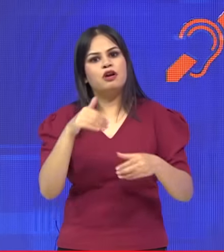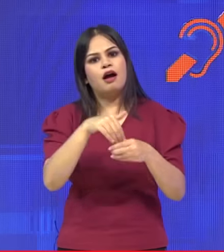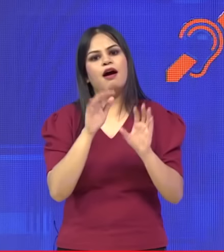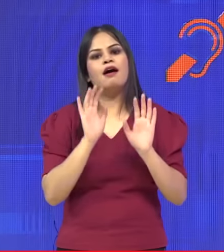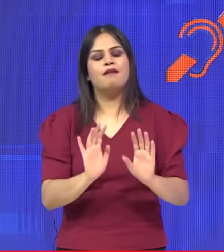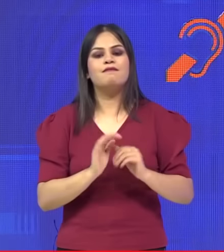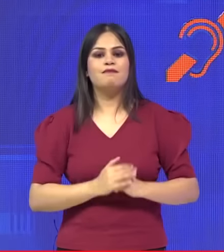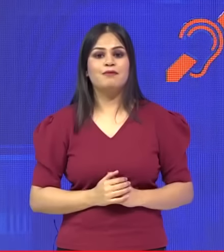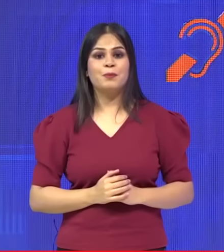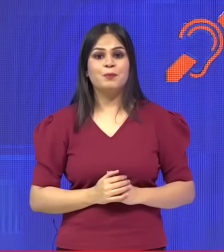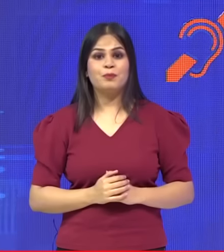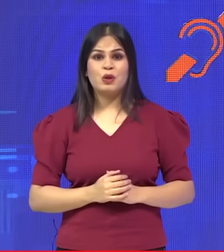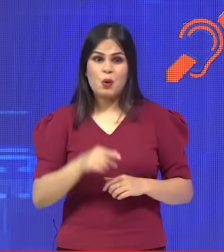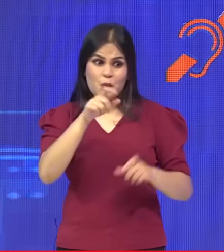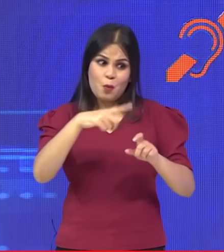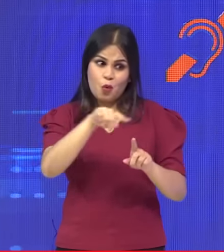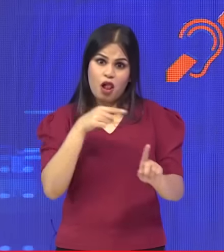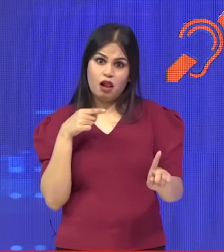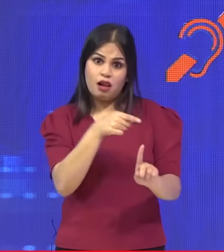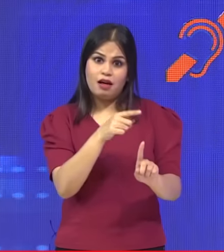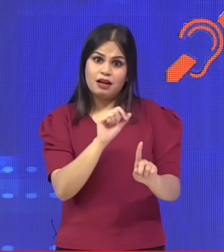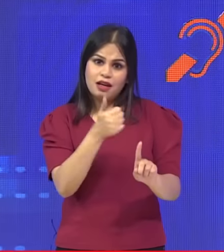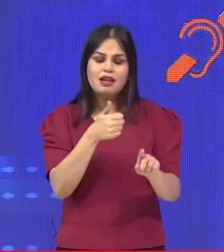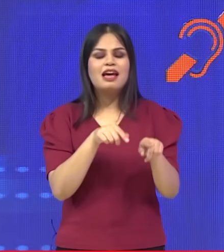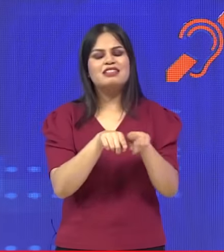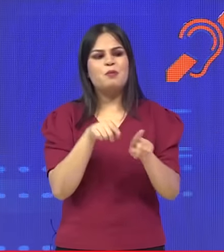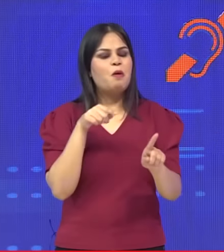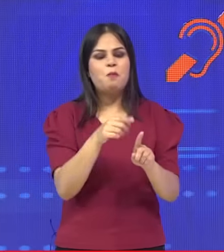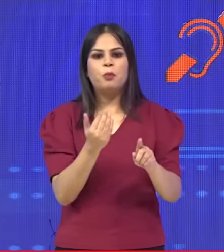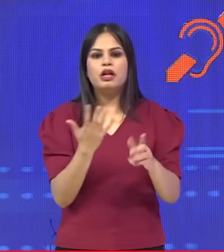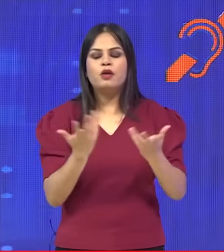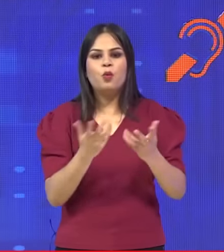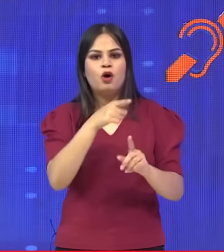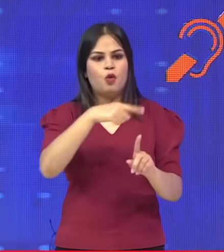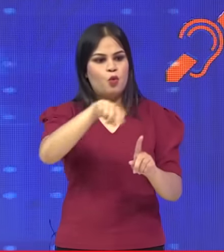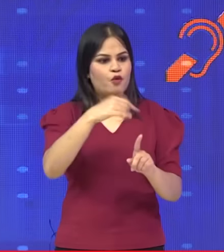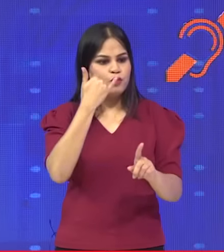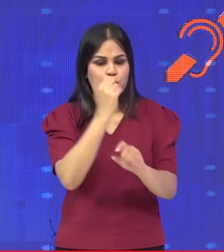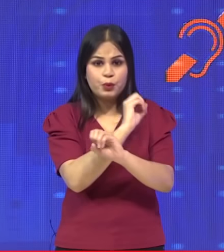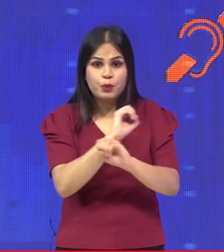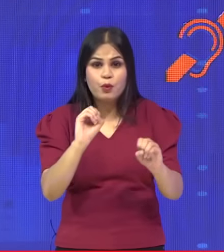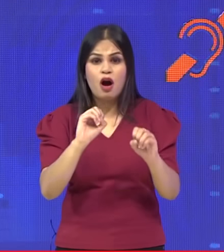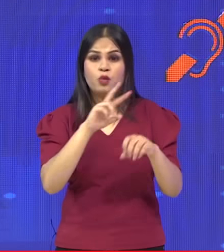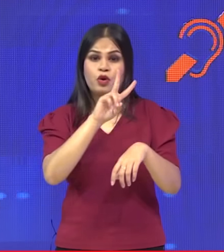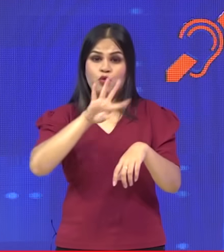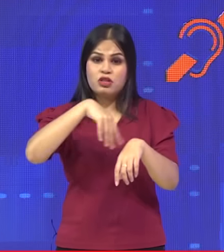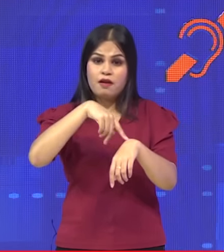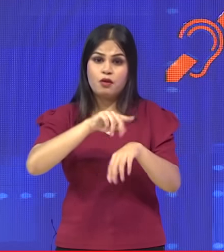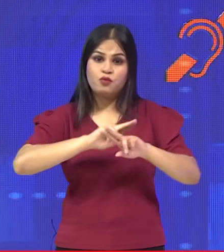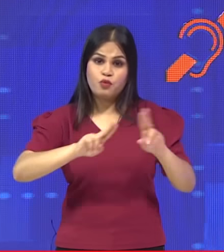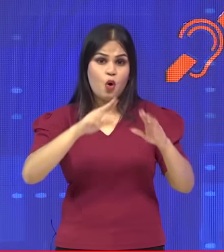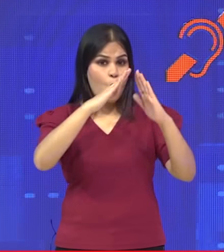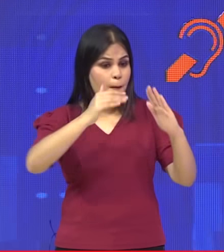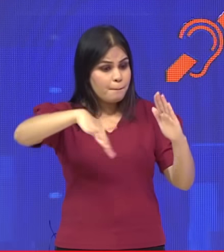और अब उनको ब्लेम भी नहीं कर सकते ना फोन ना कोई घर में 247 108 112 कैमरा